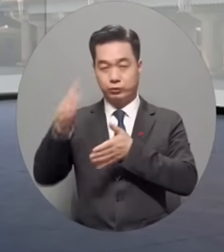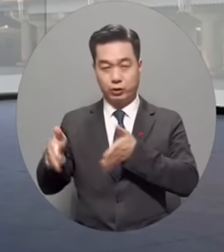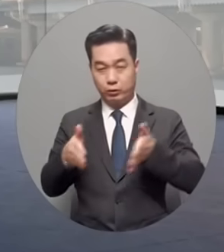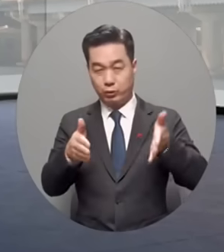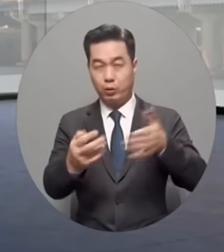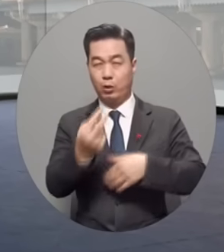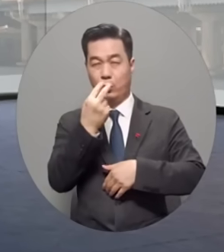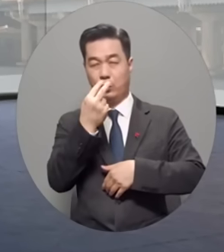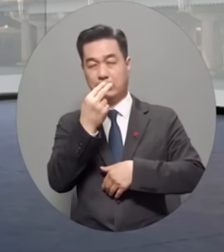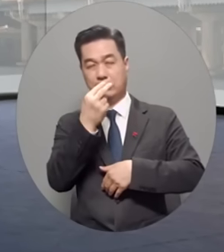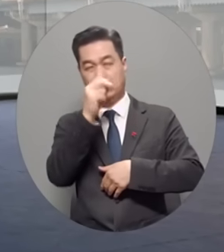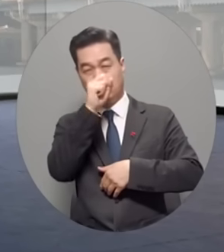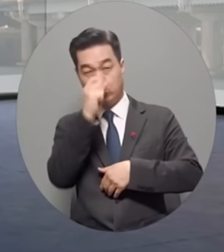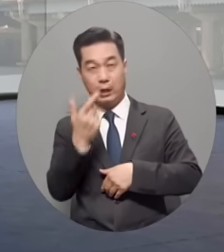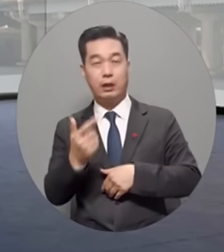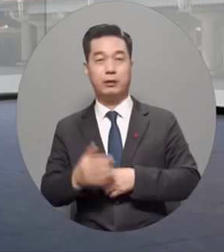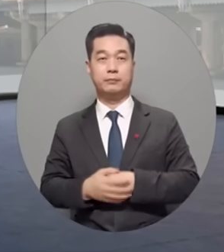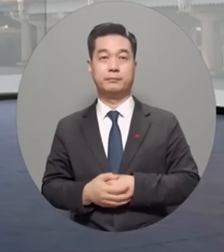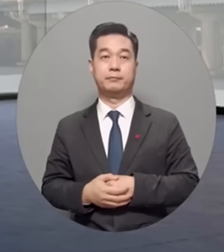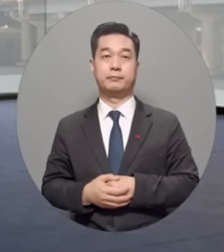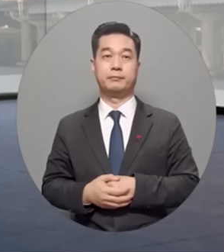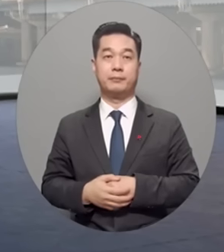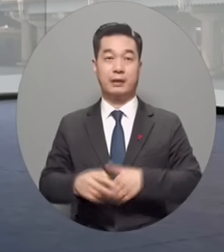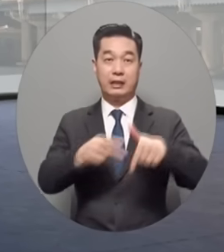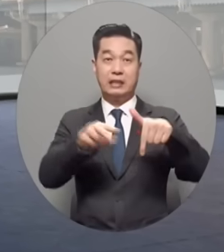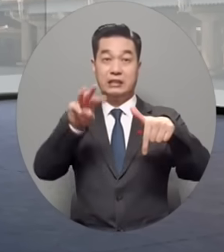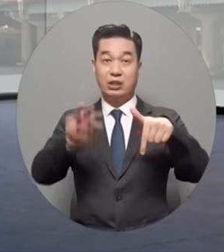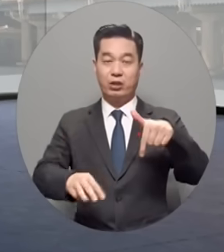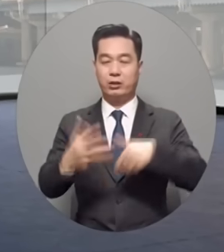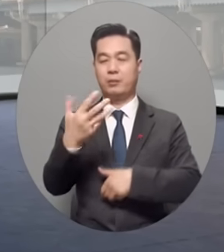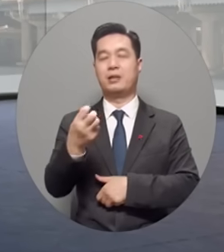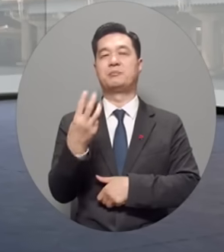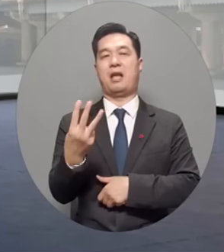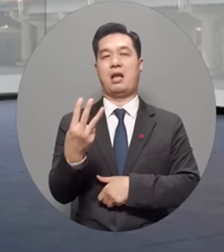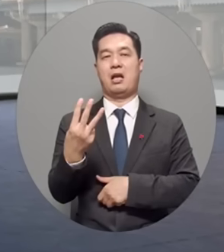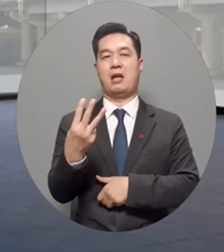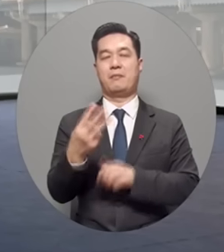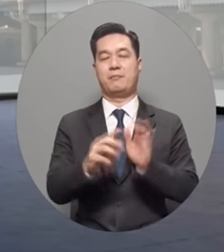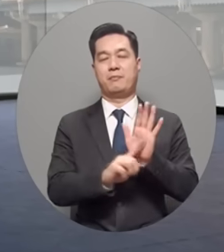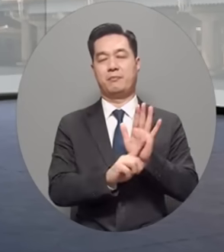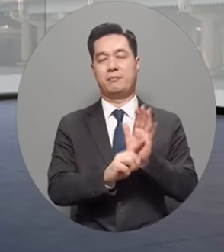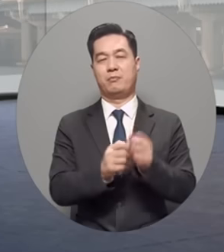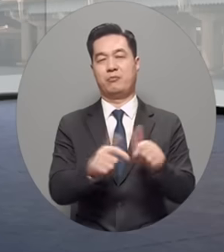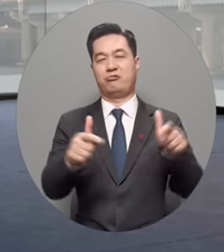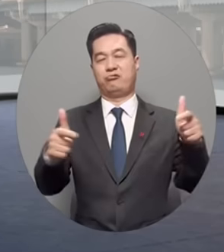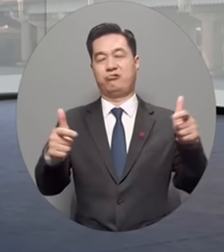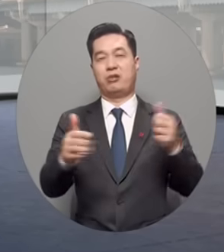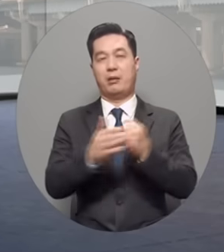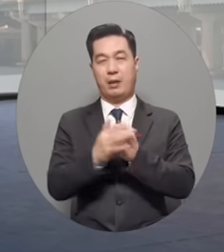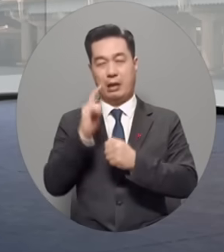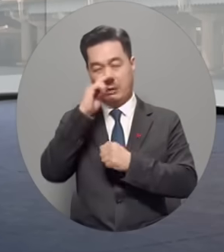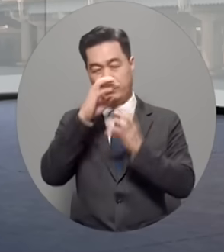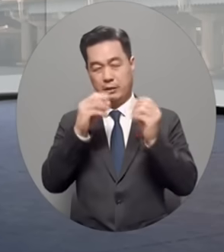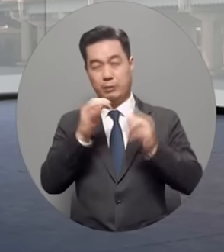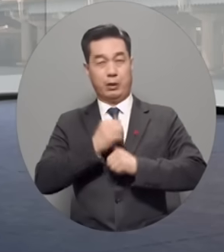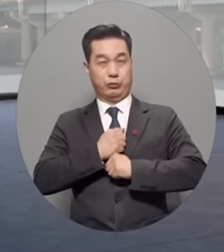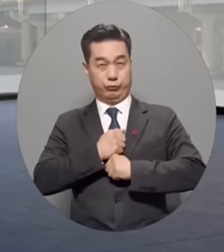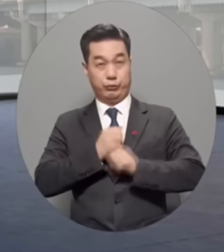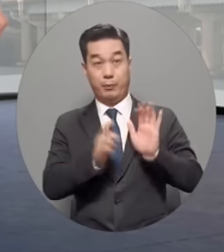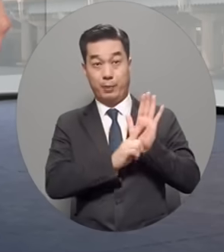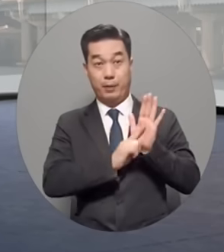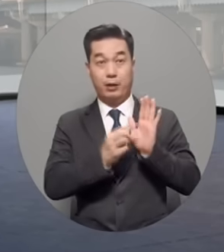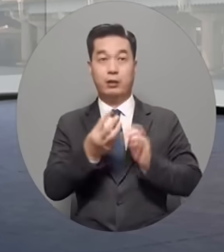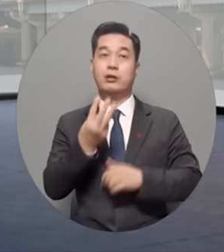시각 인천이 83마이크로그램으로 매우 나쁜 수준까지 치솟아 초미세먼지 주의보가 내려졌고요. 서울 70,